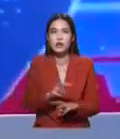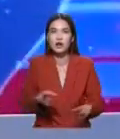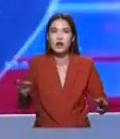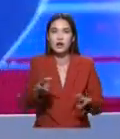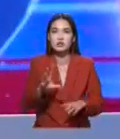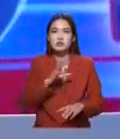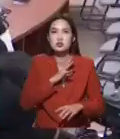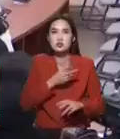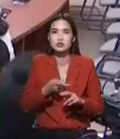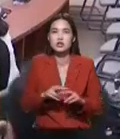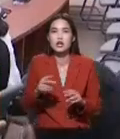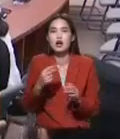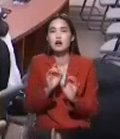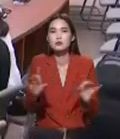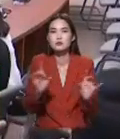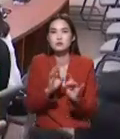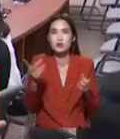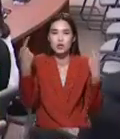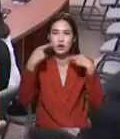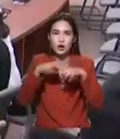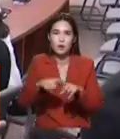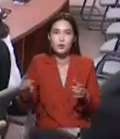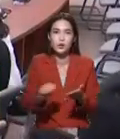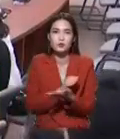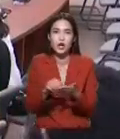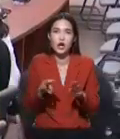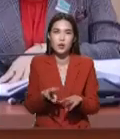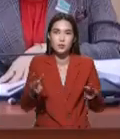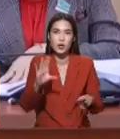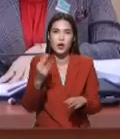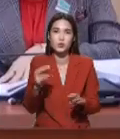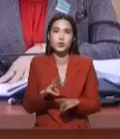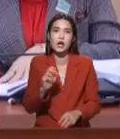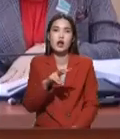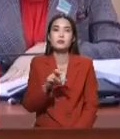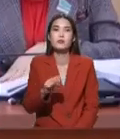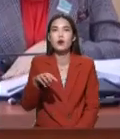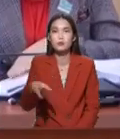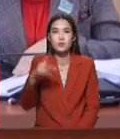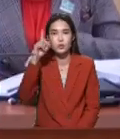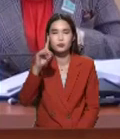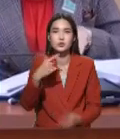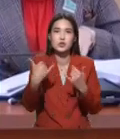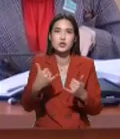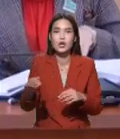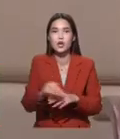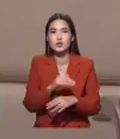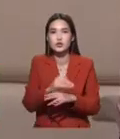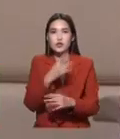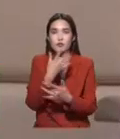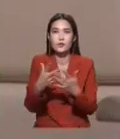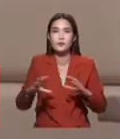сообщили в Минюсте. На презентации проекта документа в Мажилисе вице-министр Алма Муканова отметила, что сейчас наказание в